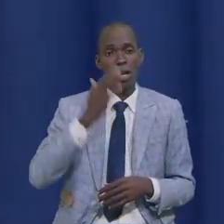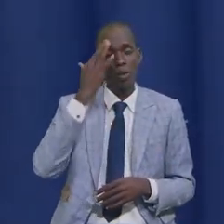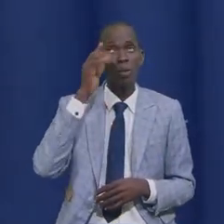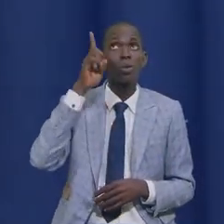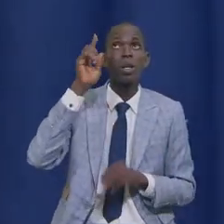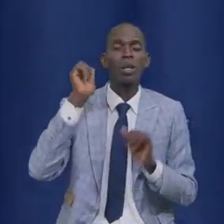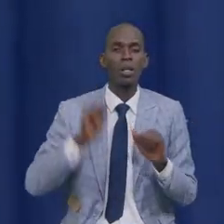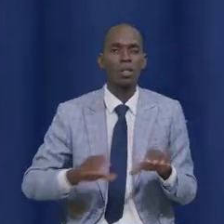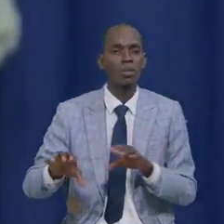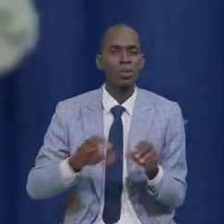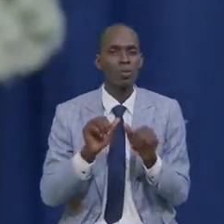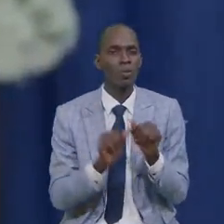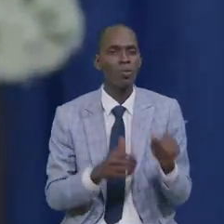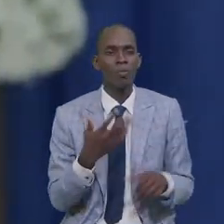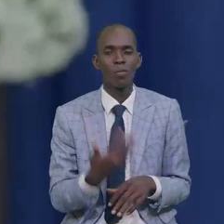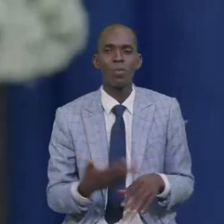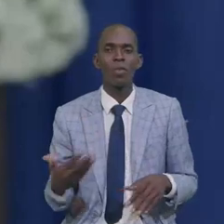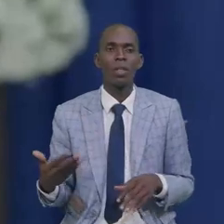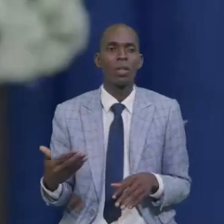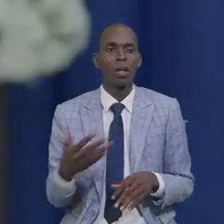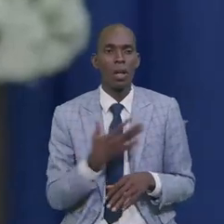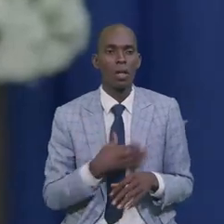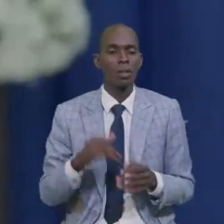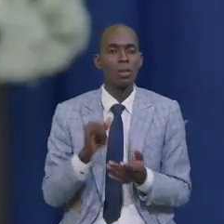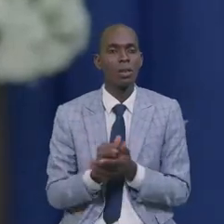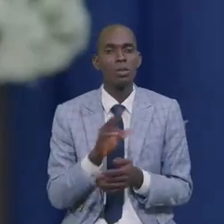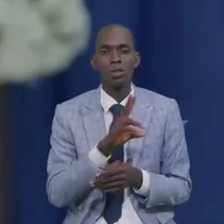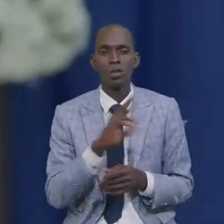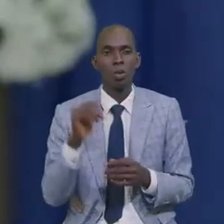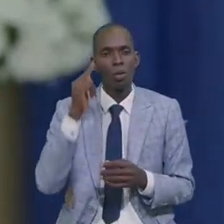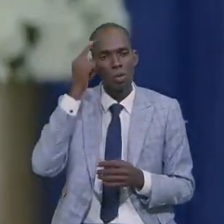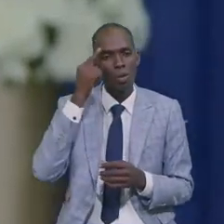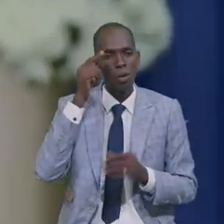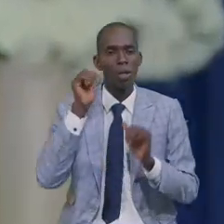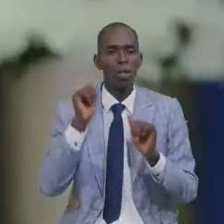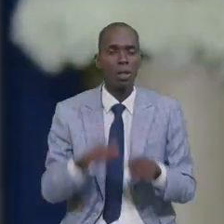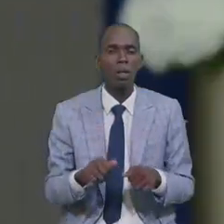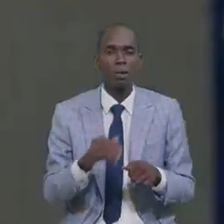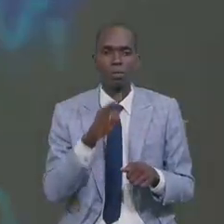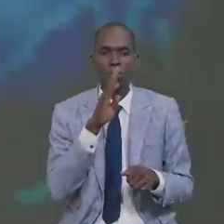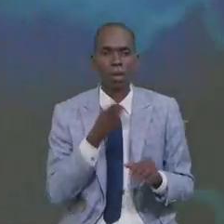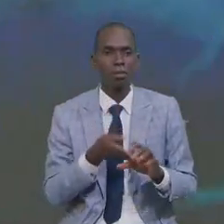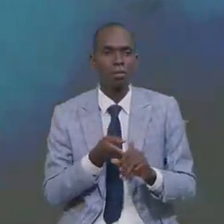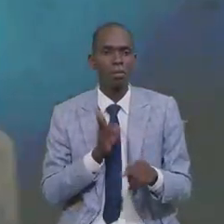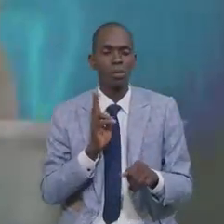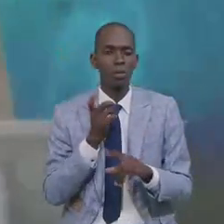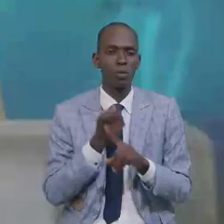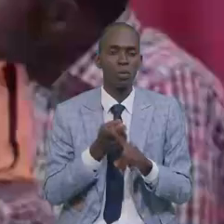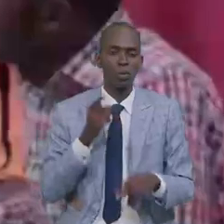Je reconnais que tu peux tout et que rien ne s'oppose à tes pensées.